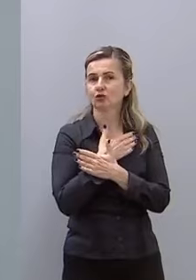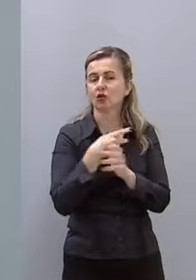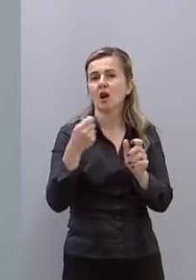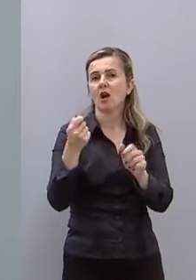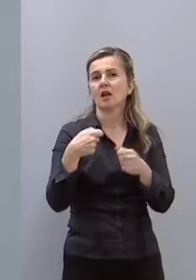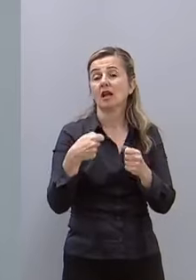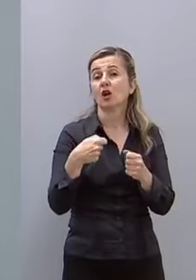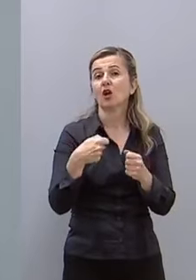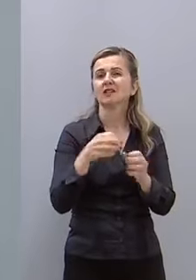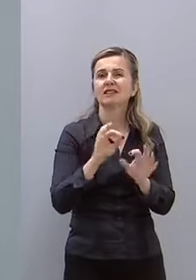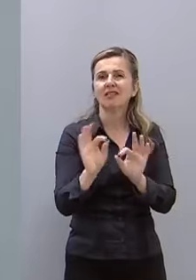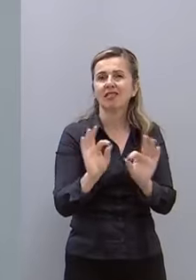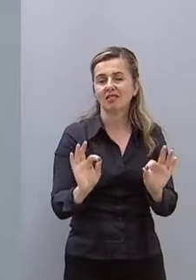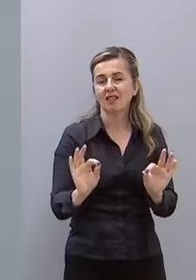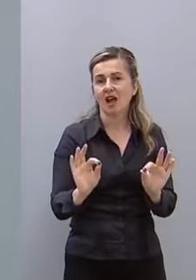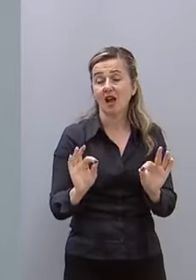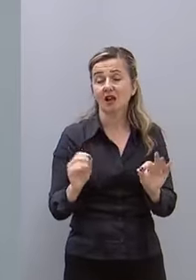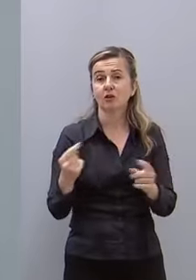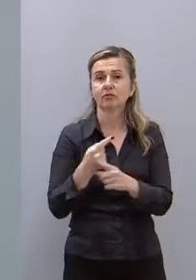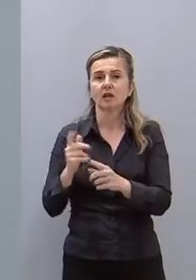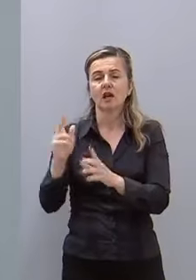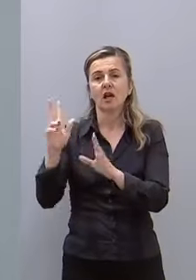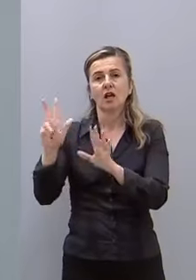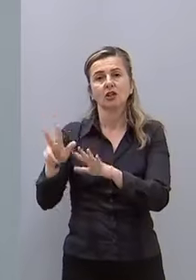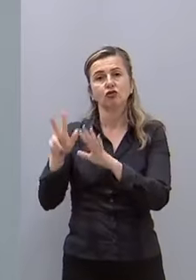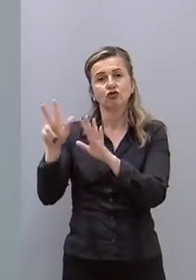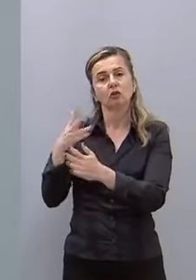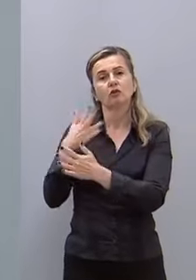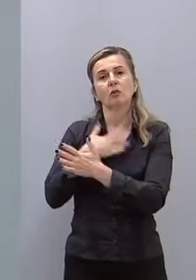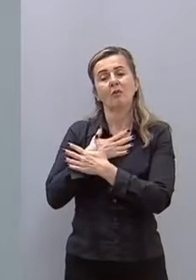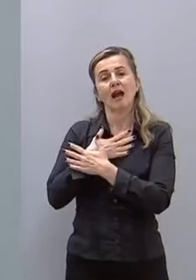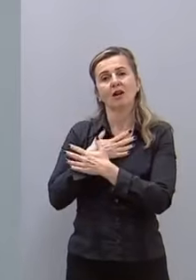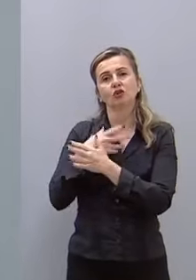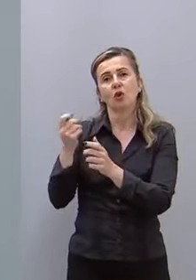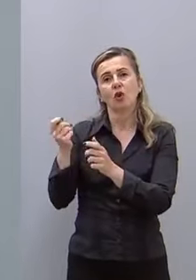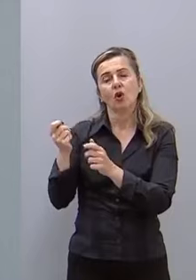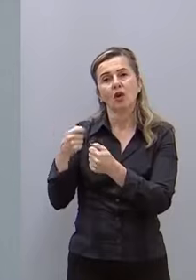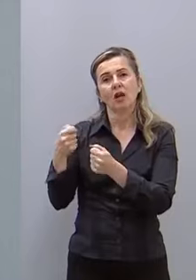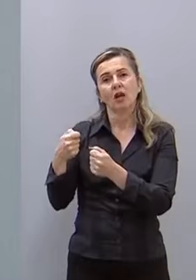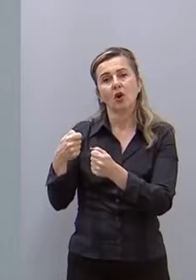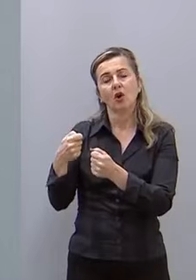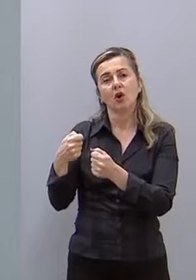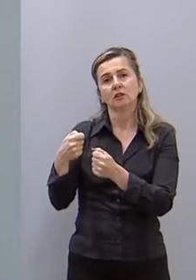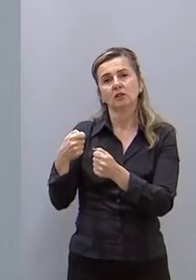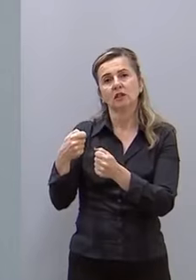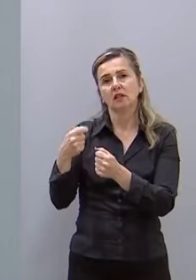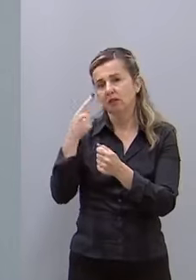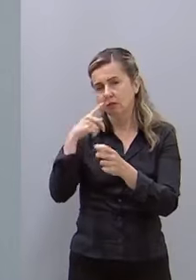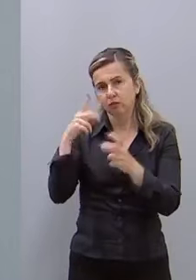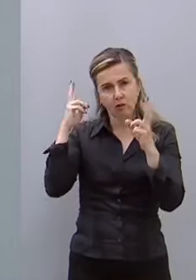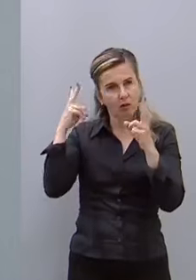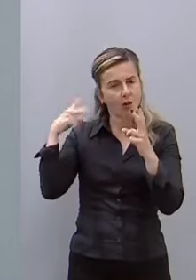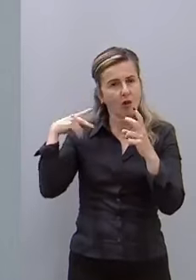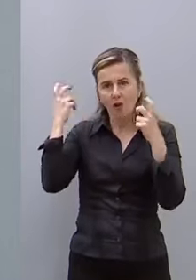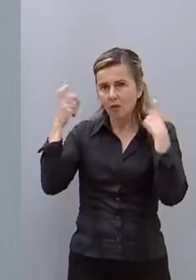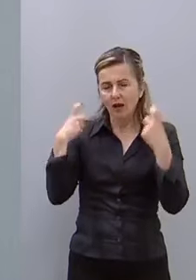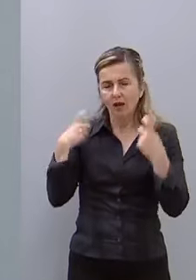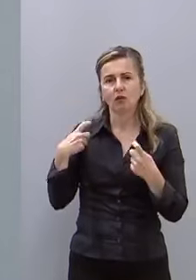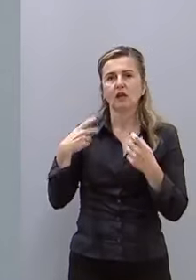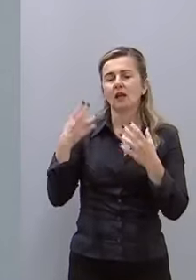al dettaglio e per il 18 di maggio per diciamo il negozi negozi di parrucchiere estetiste